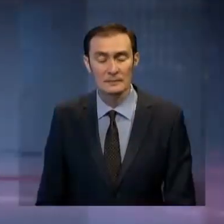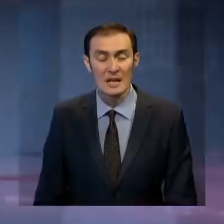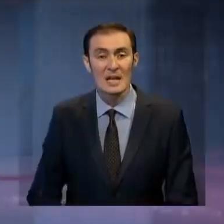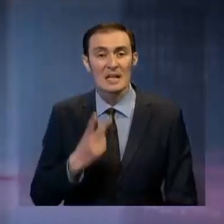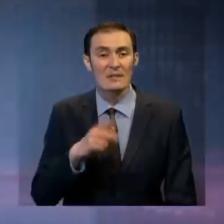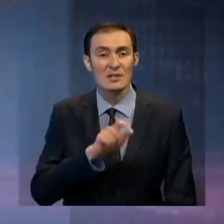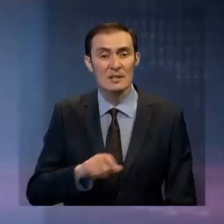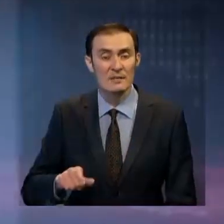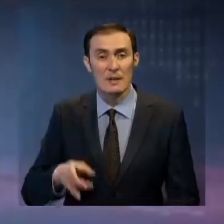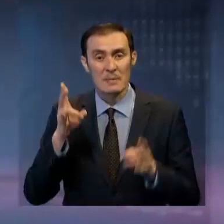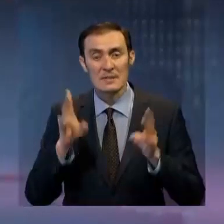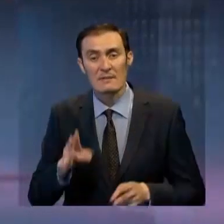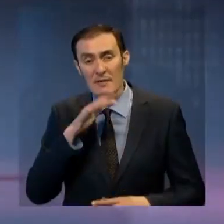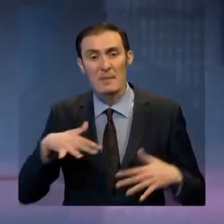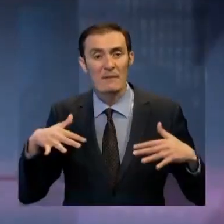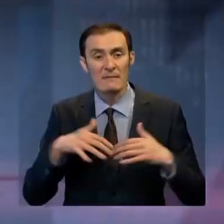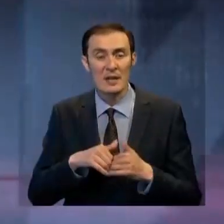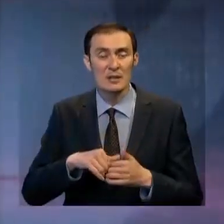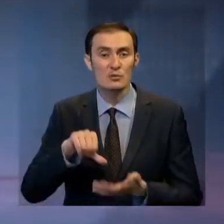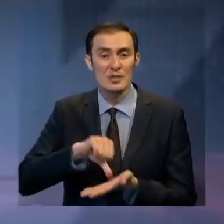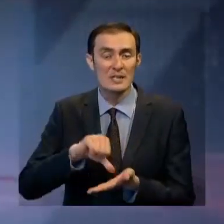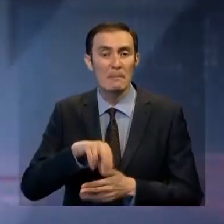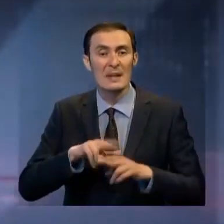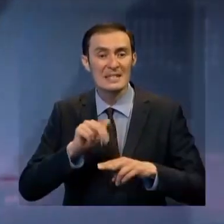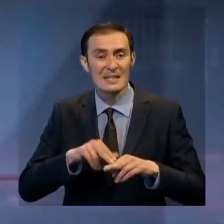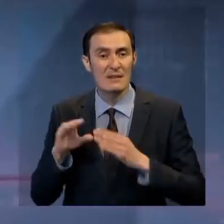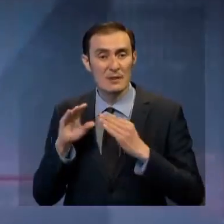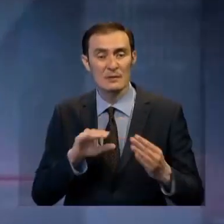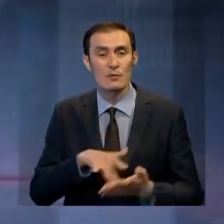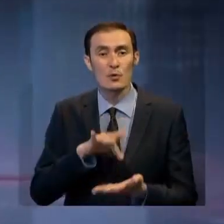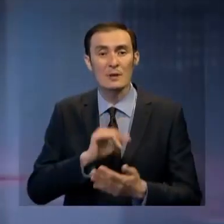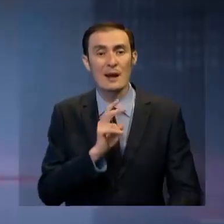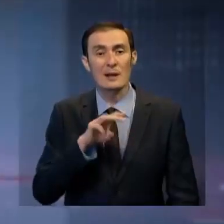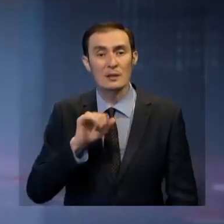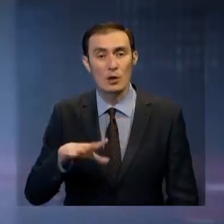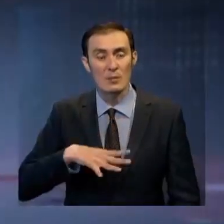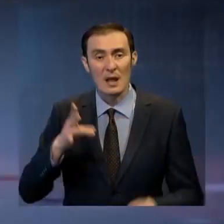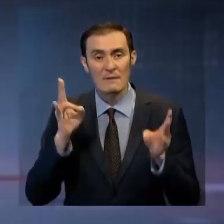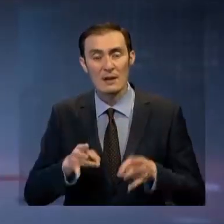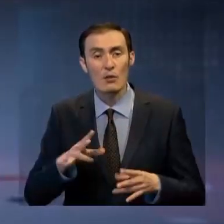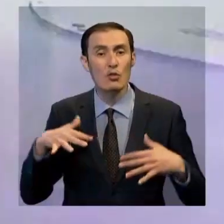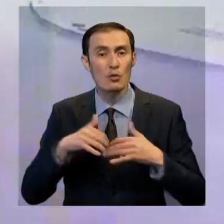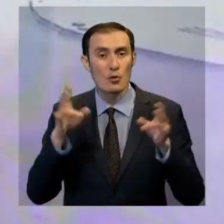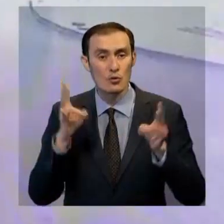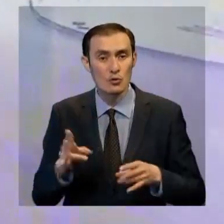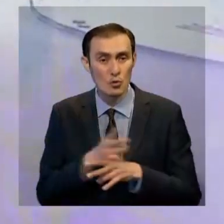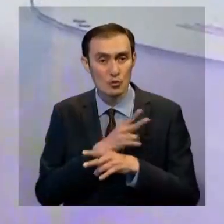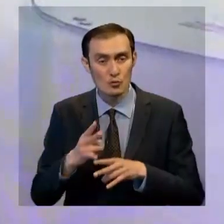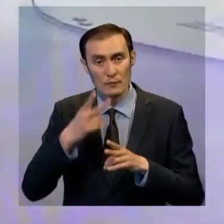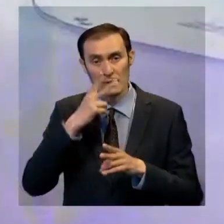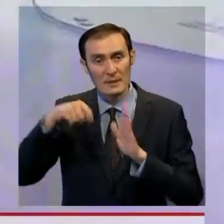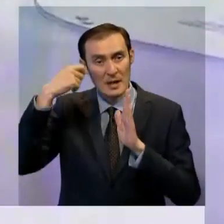Два человека пострадали в ДТП с участием патрульной машины в Актау. Авария произошла ночью. Она попала на